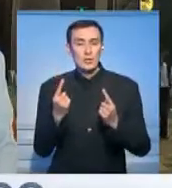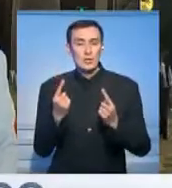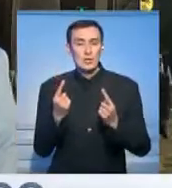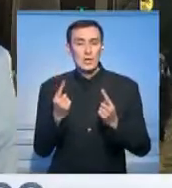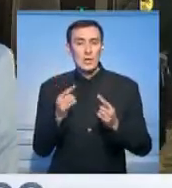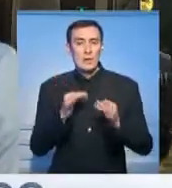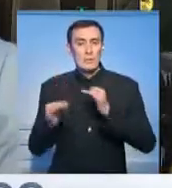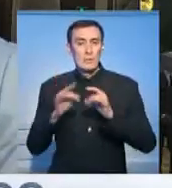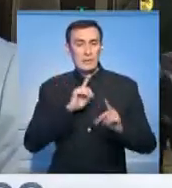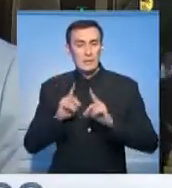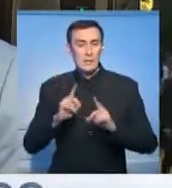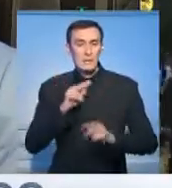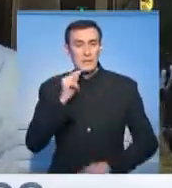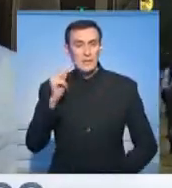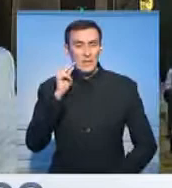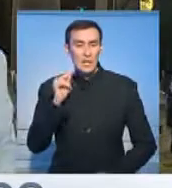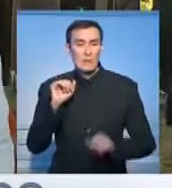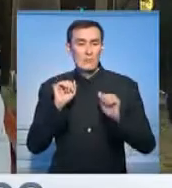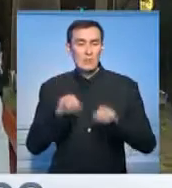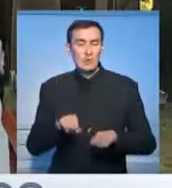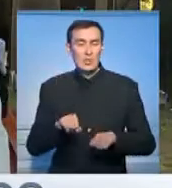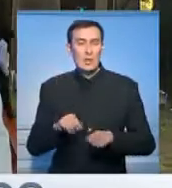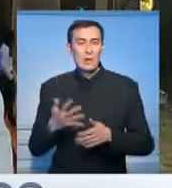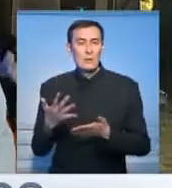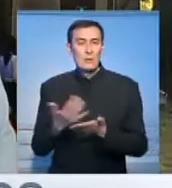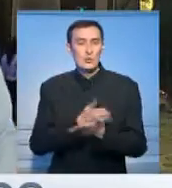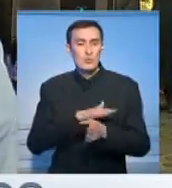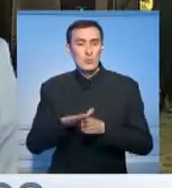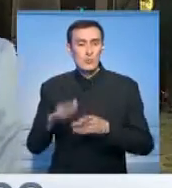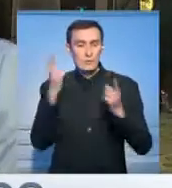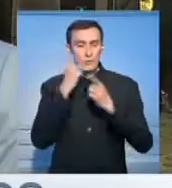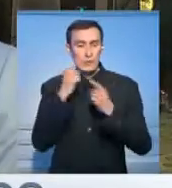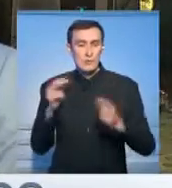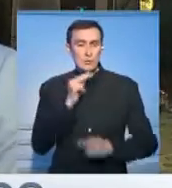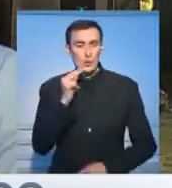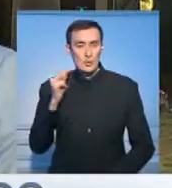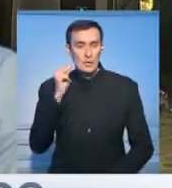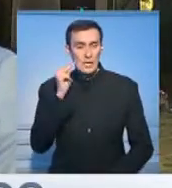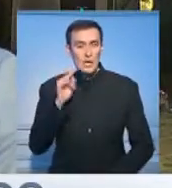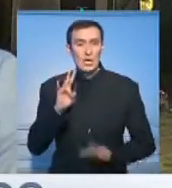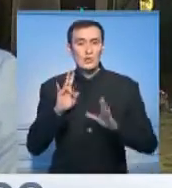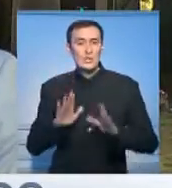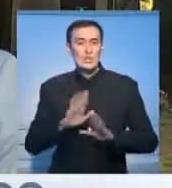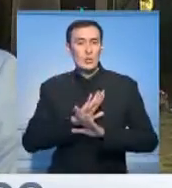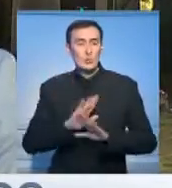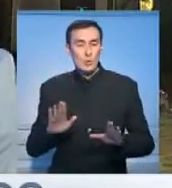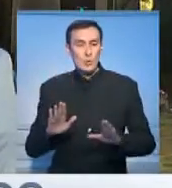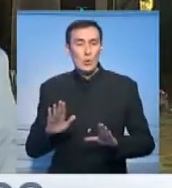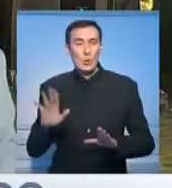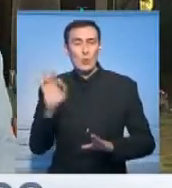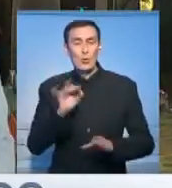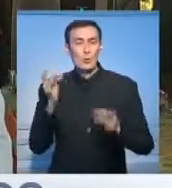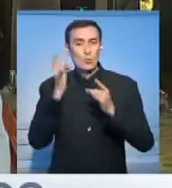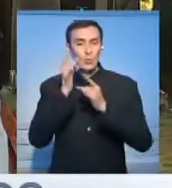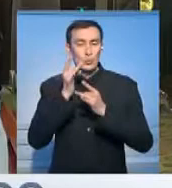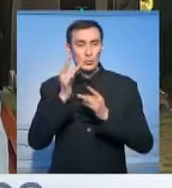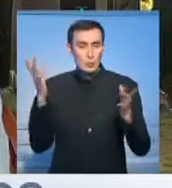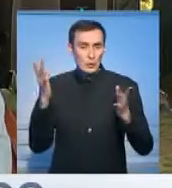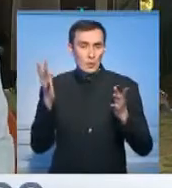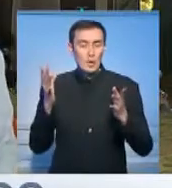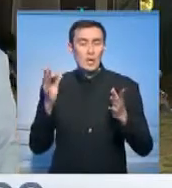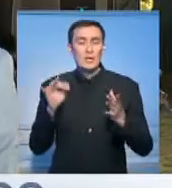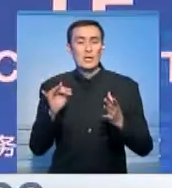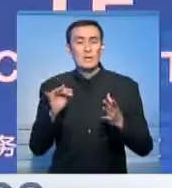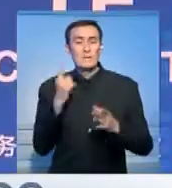информационных порталов Китая, где можно будет получить полноценную информацию о Казахстане, не только культурно-гуманитарного плана, но и в